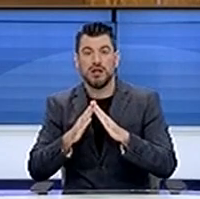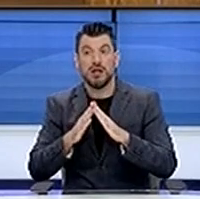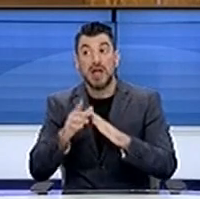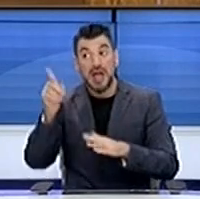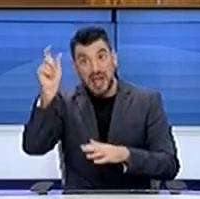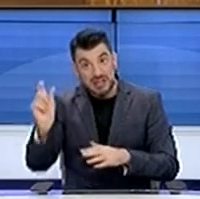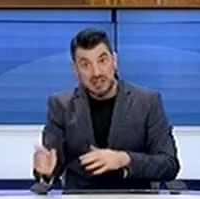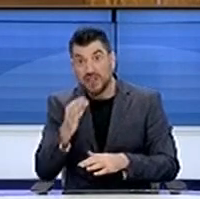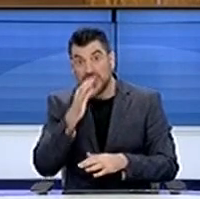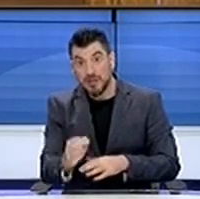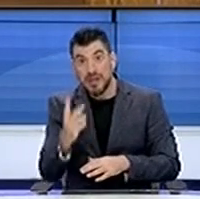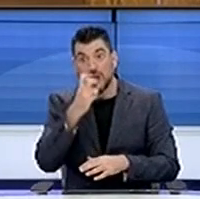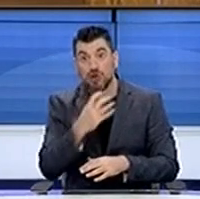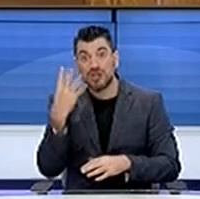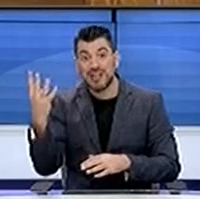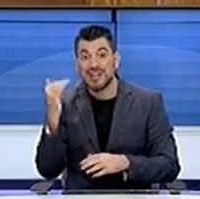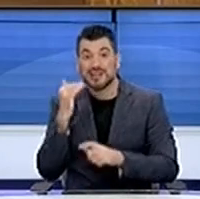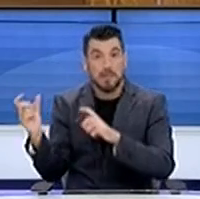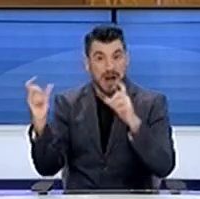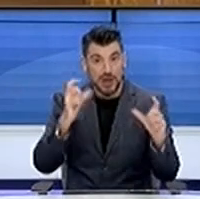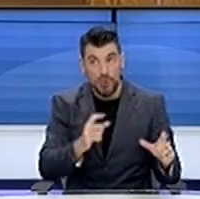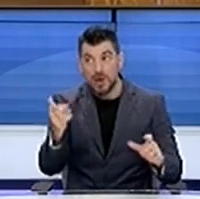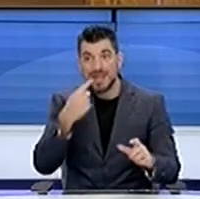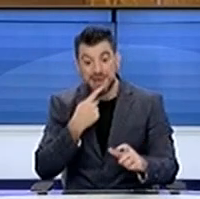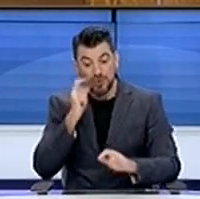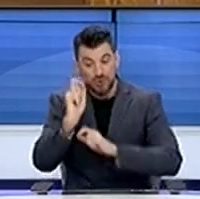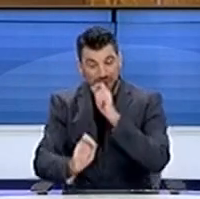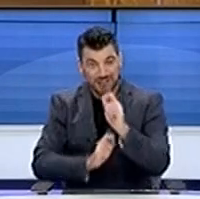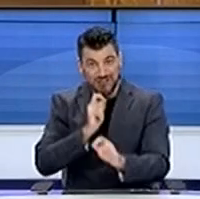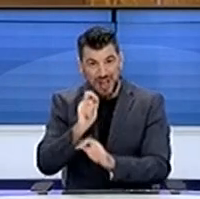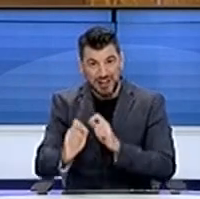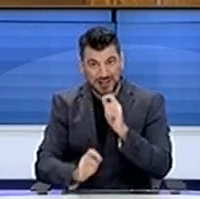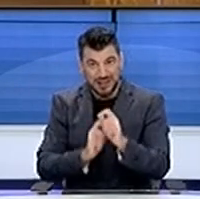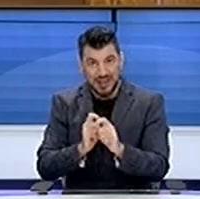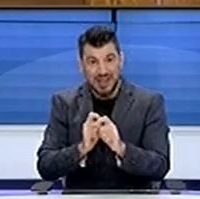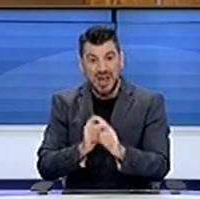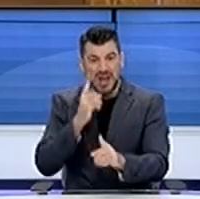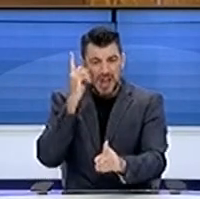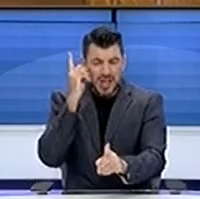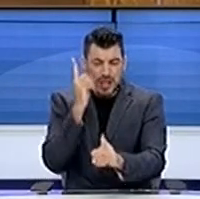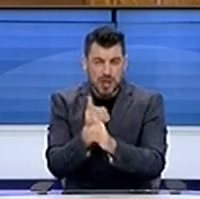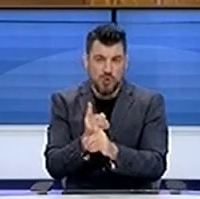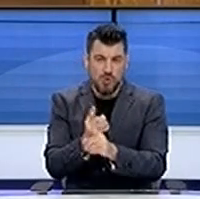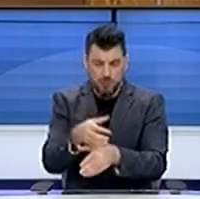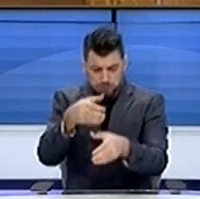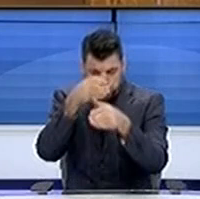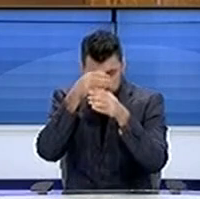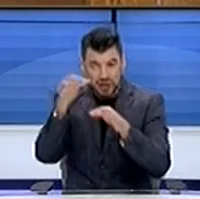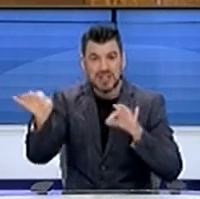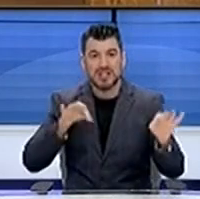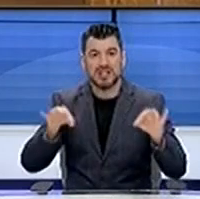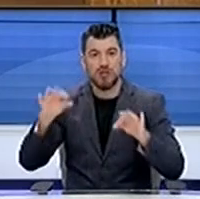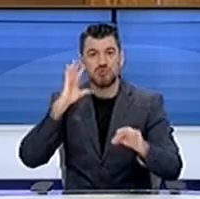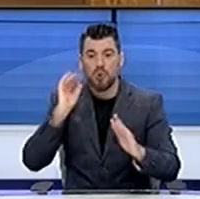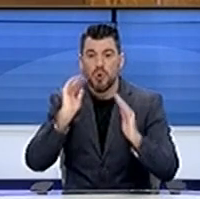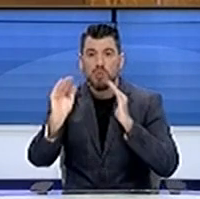Μαΐου έχει εκπονηθεί ένα ειδικό, μάλλον ένα ακόμη πιο εξειδικευμένο σχέδιο για την